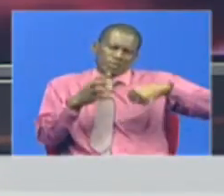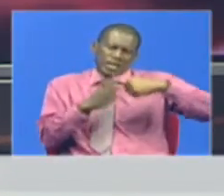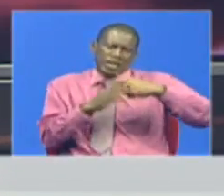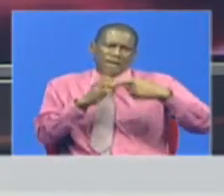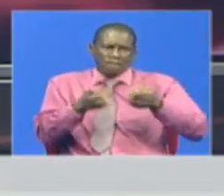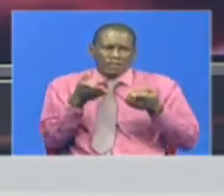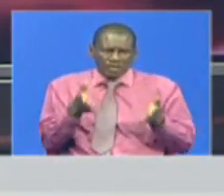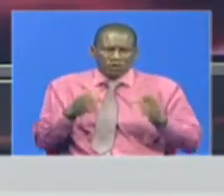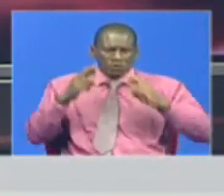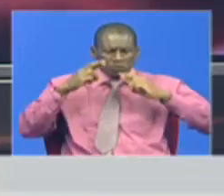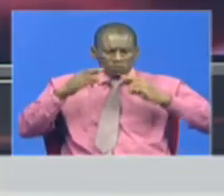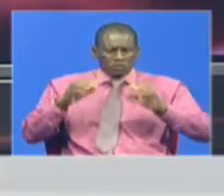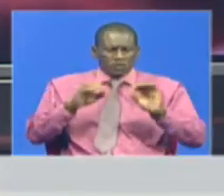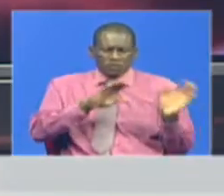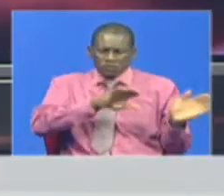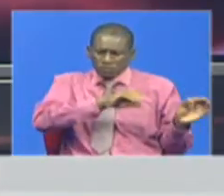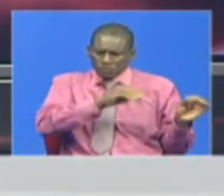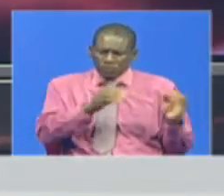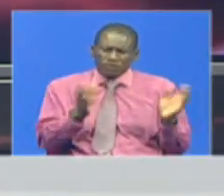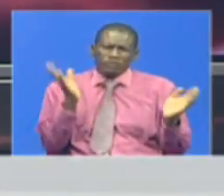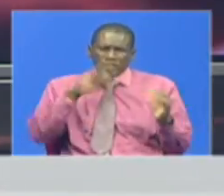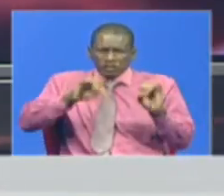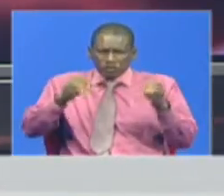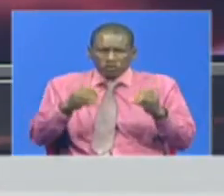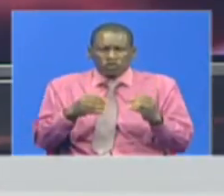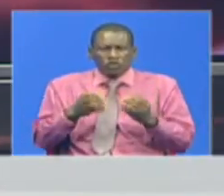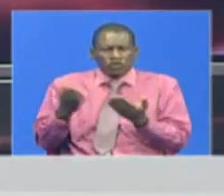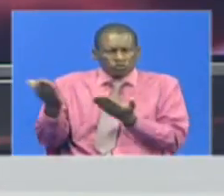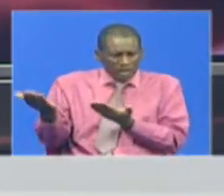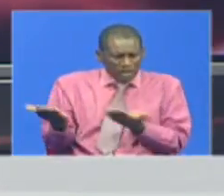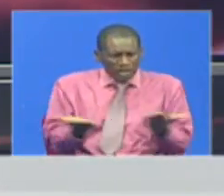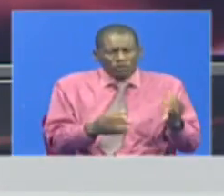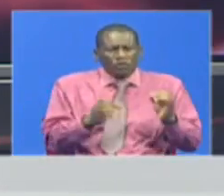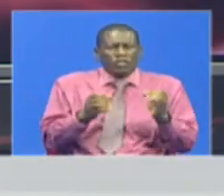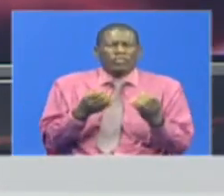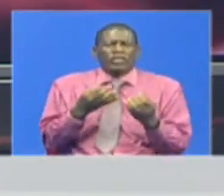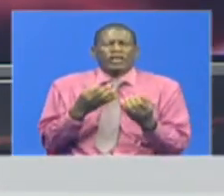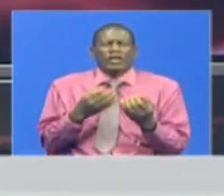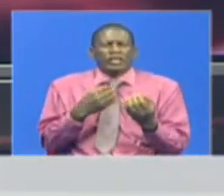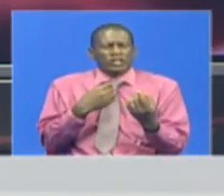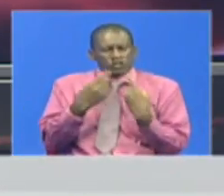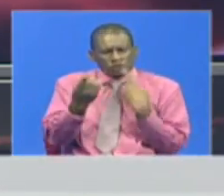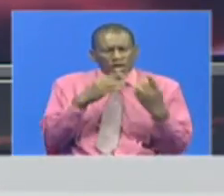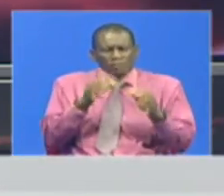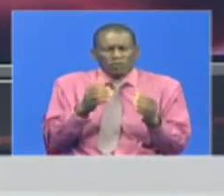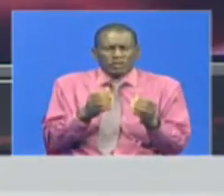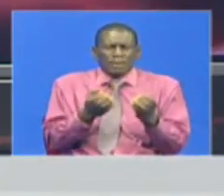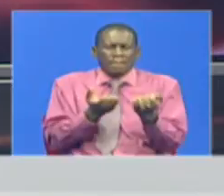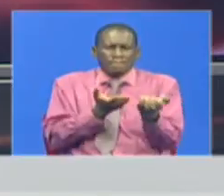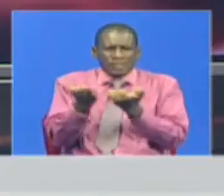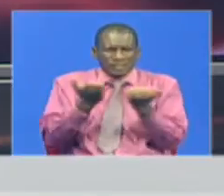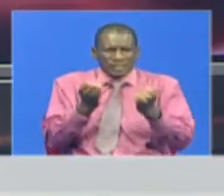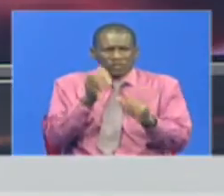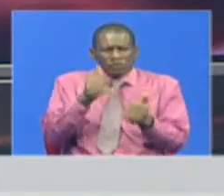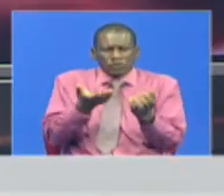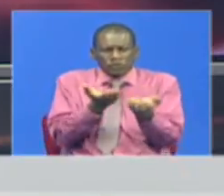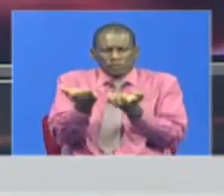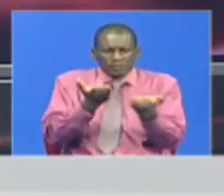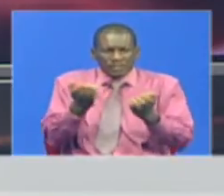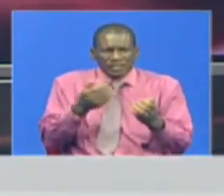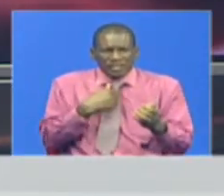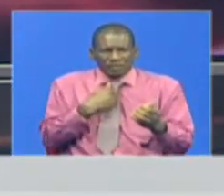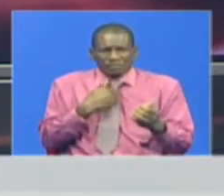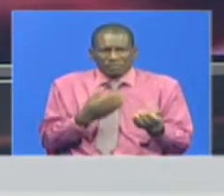tutakuwa tukiondoka studioni kupisha mazungumzo kuhusiana na masuala ya biashara za wastani na biashara ndogo ndogo na athari ambazo biashara hizi zimepata kutokana